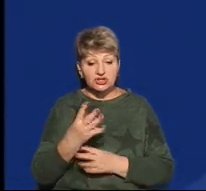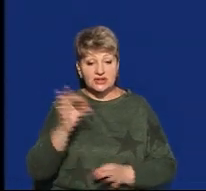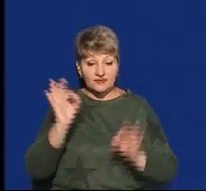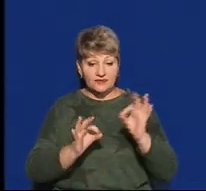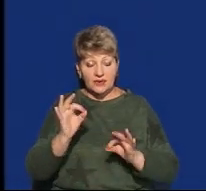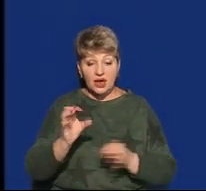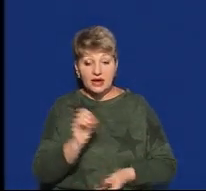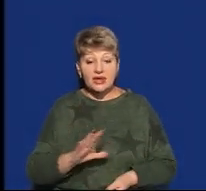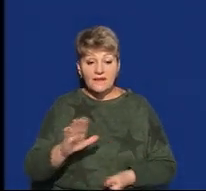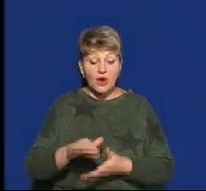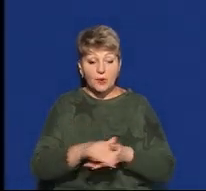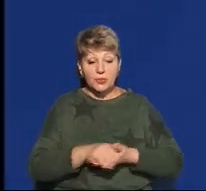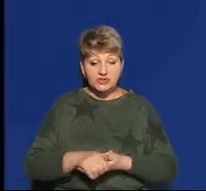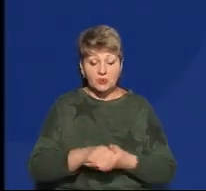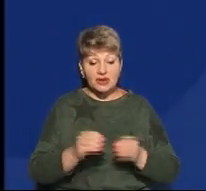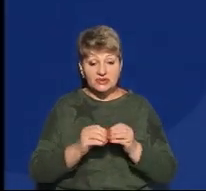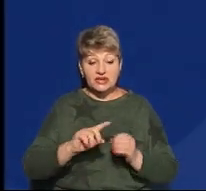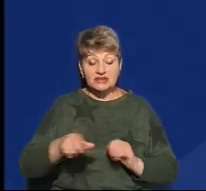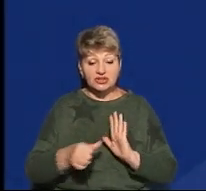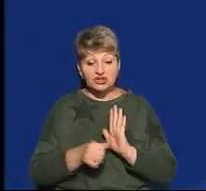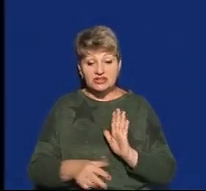25,14%, «Європейська солідарність» –